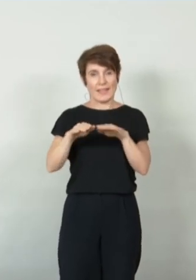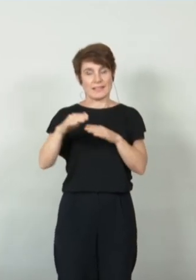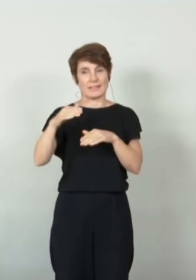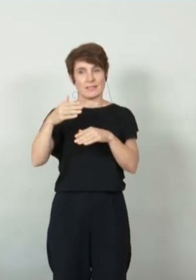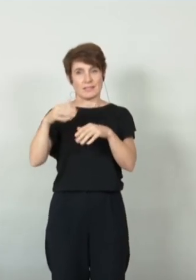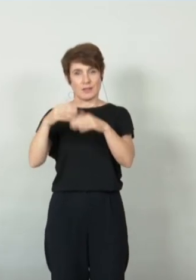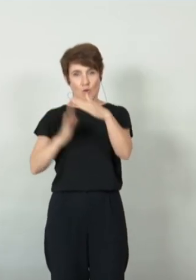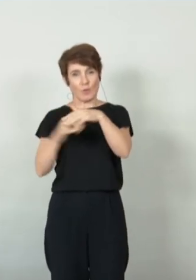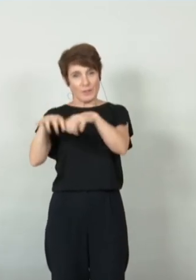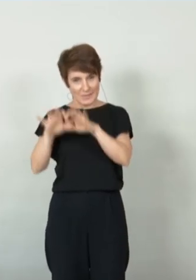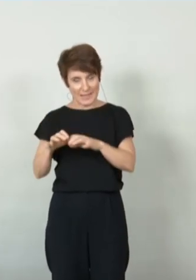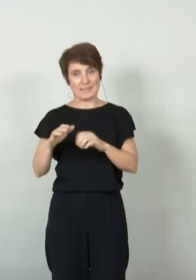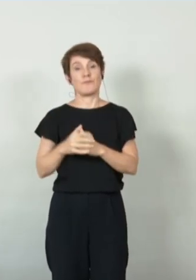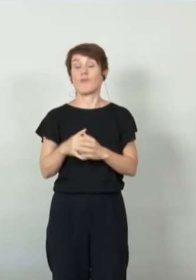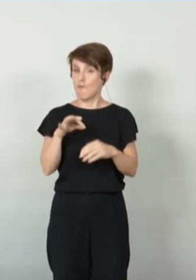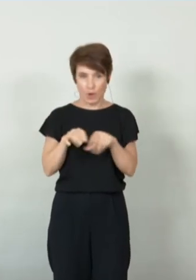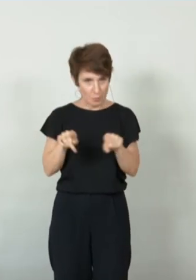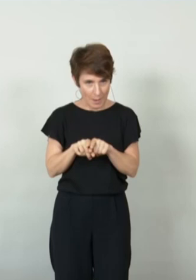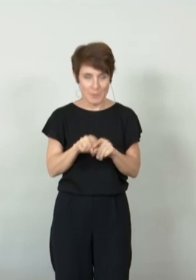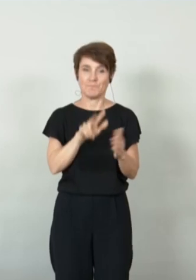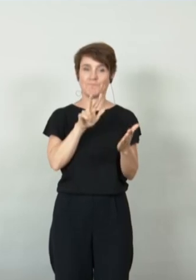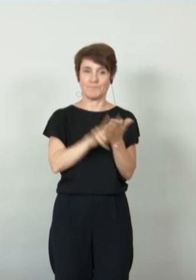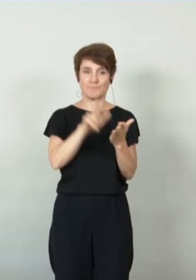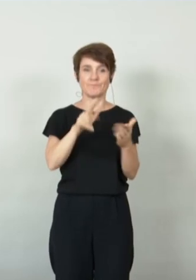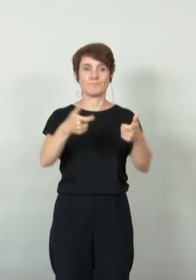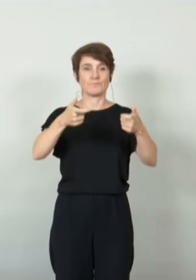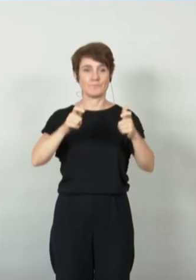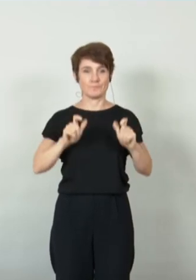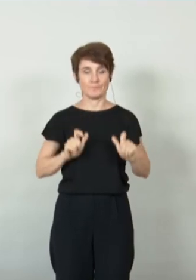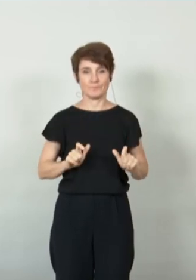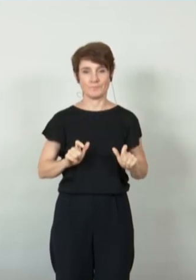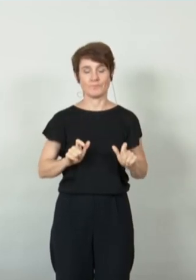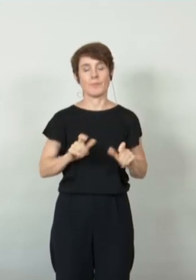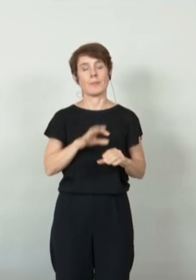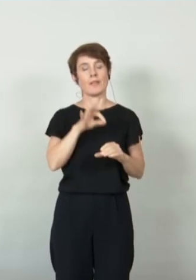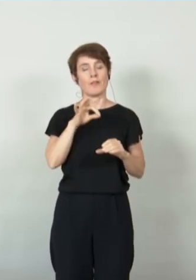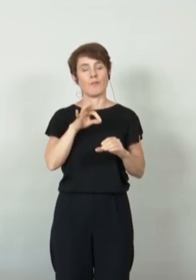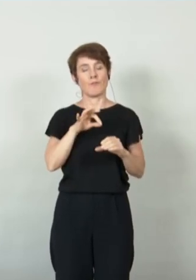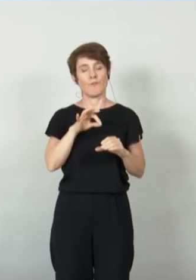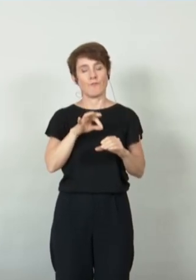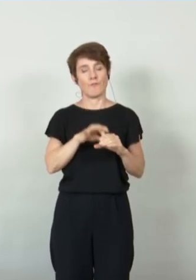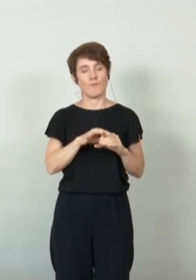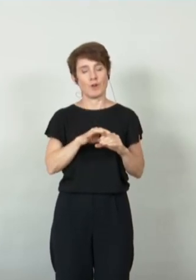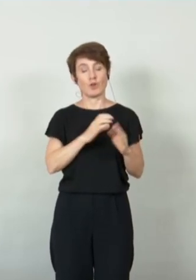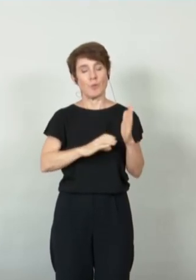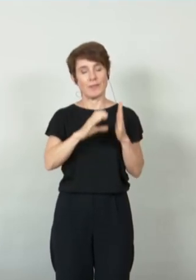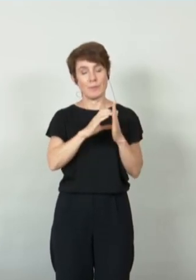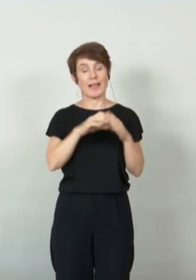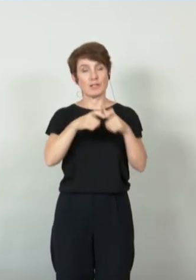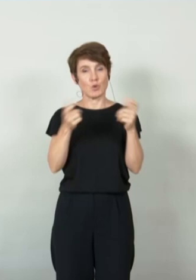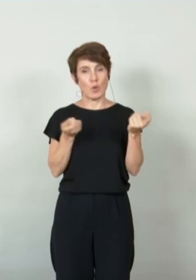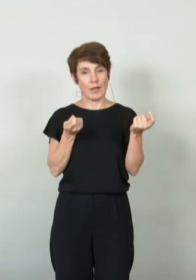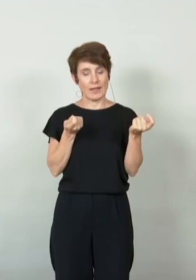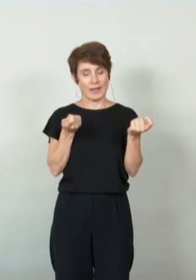oui même votre délibération adoptée vote sur la délibération de la régie lumière du